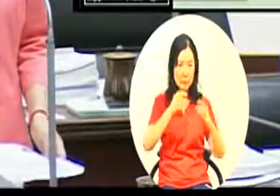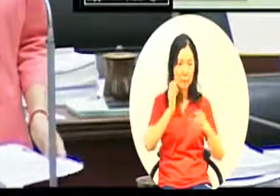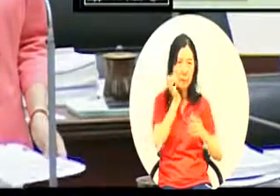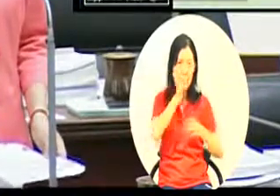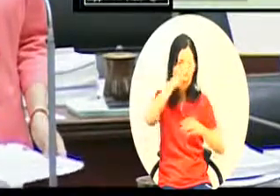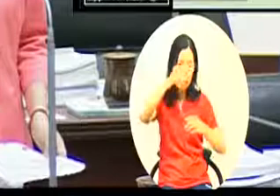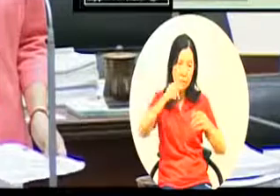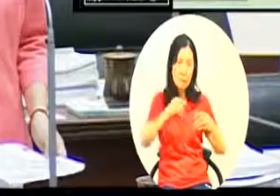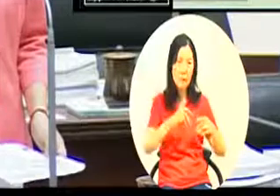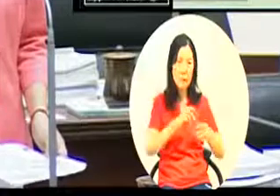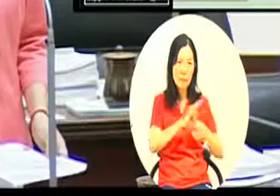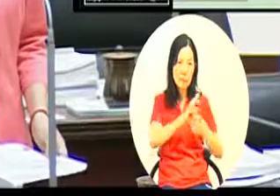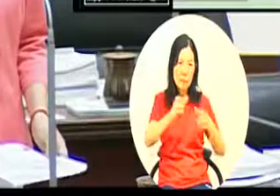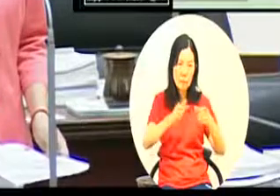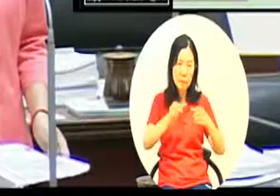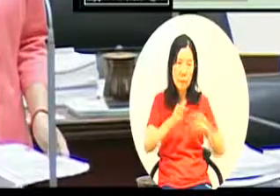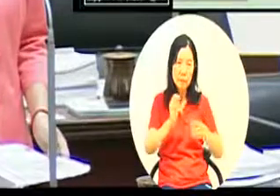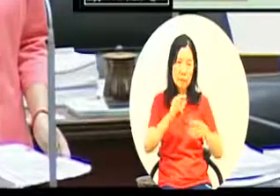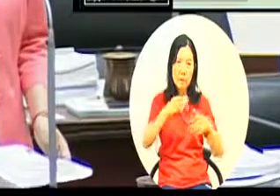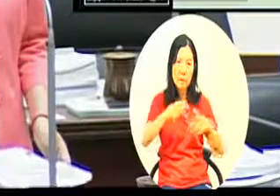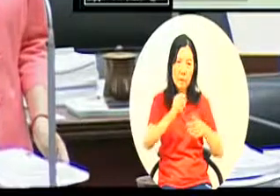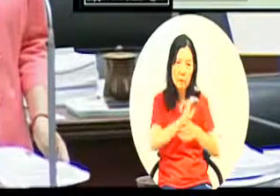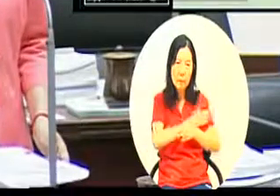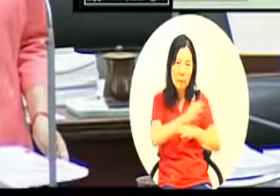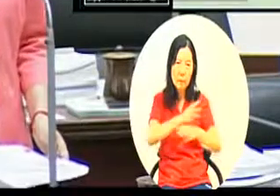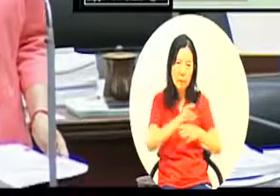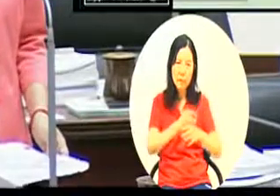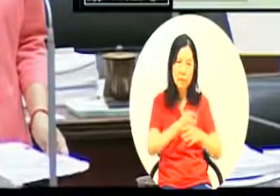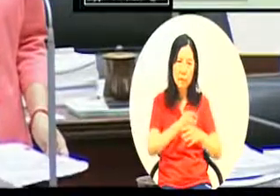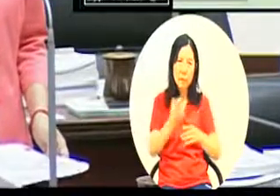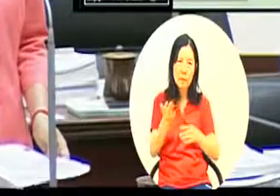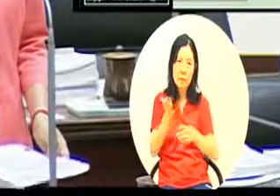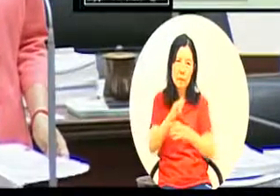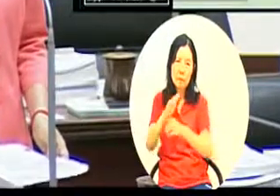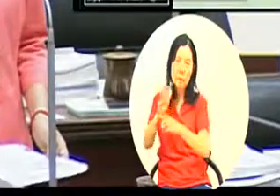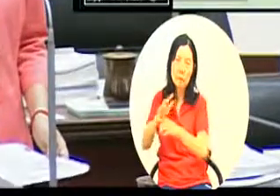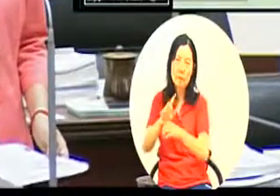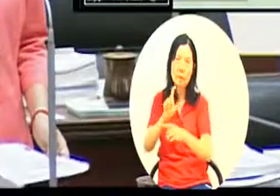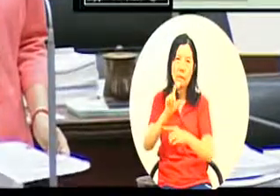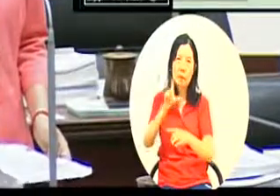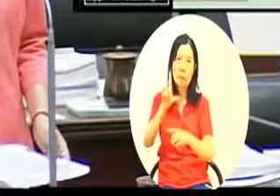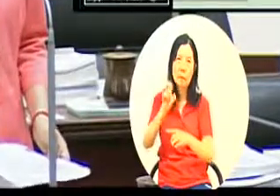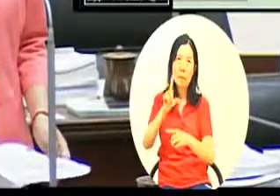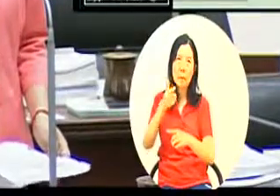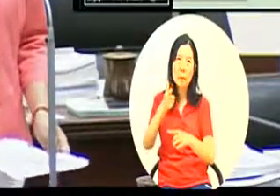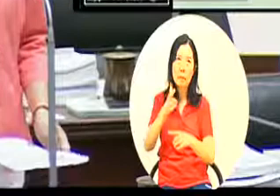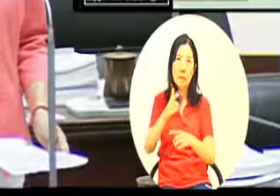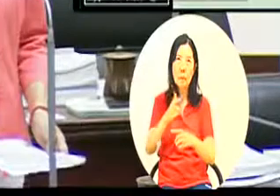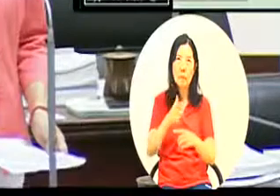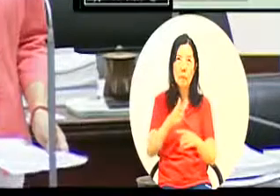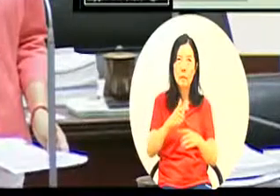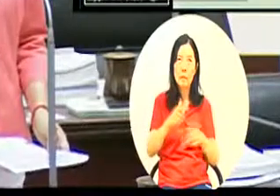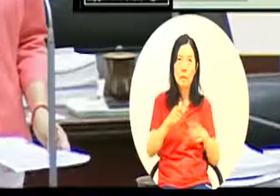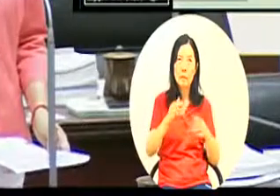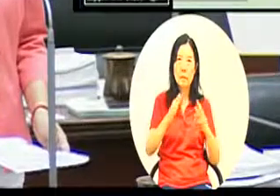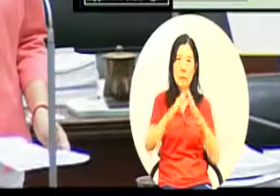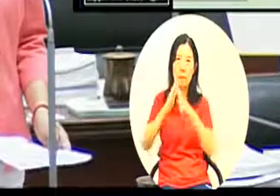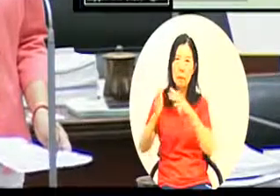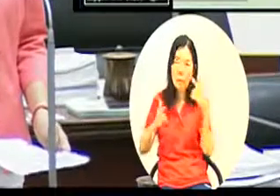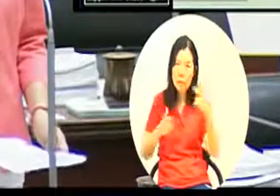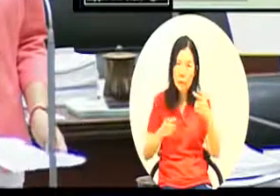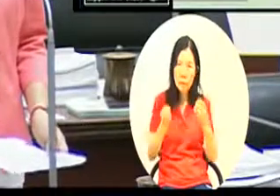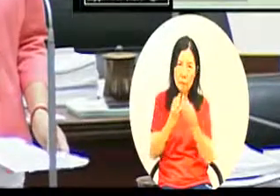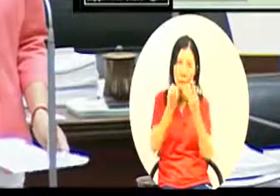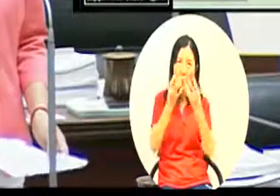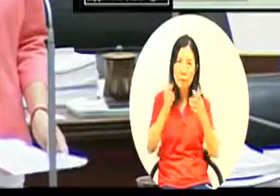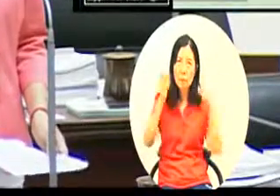武车祸年夺66个生命哈，我们的六都交通事故呢发生率呢，我们。大